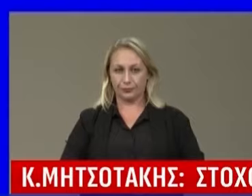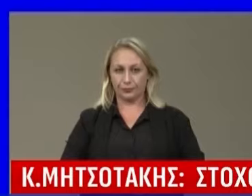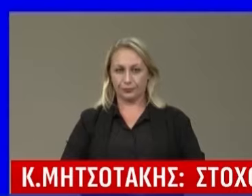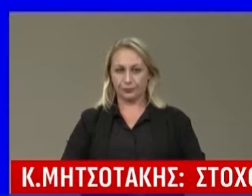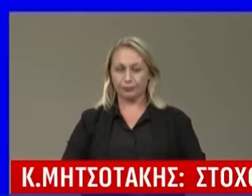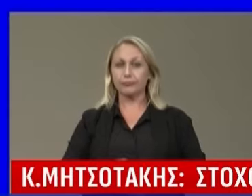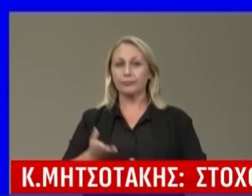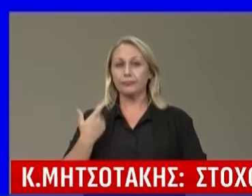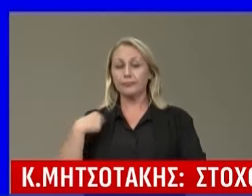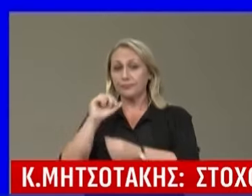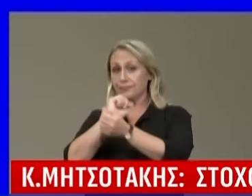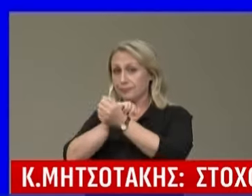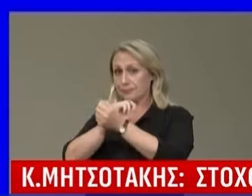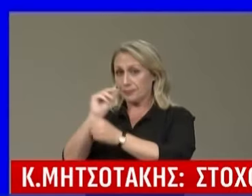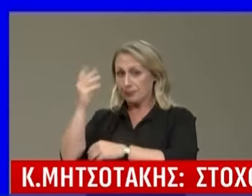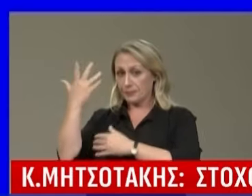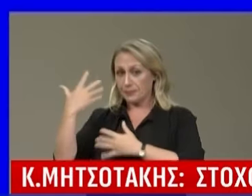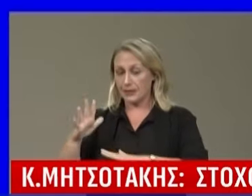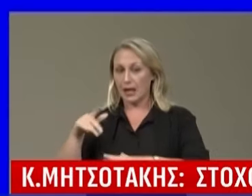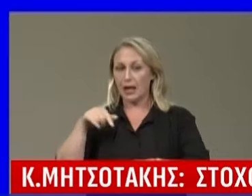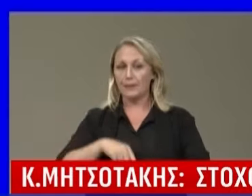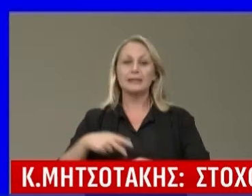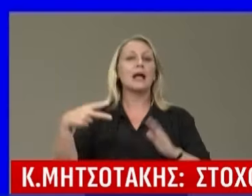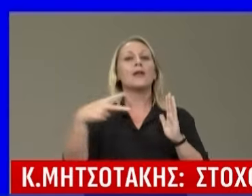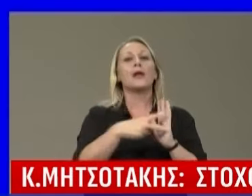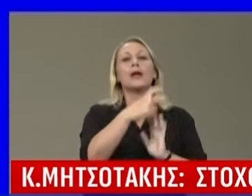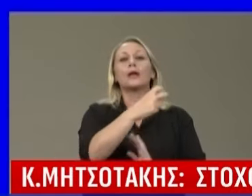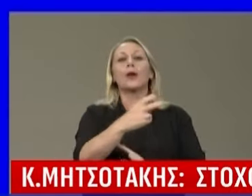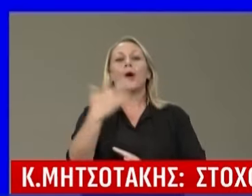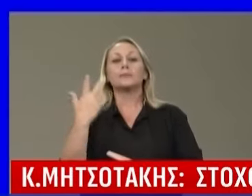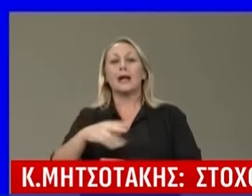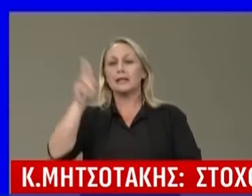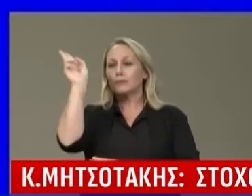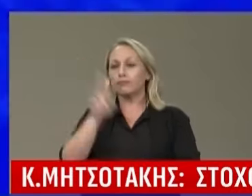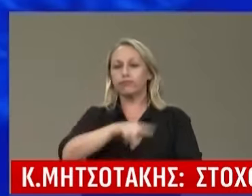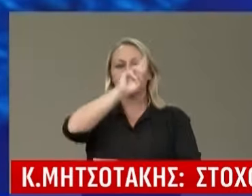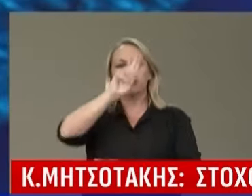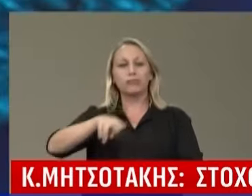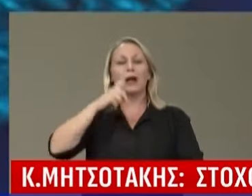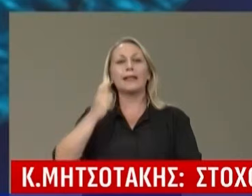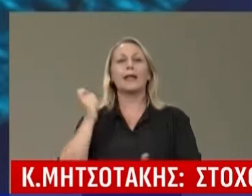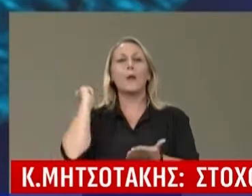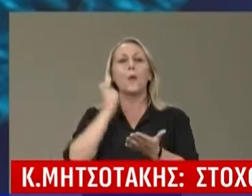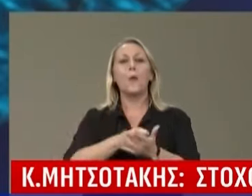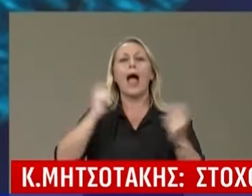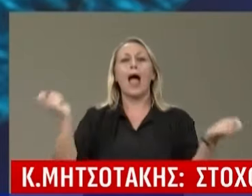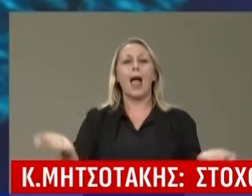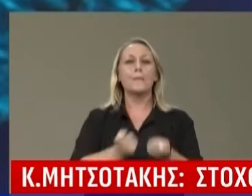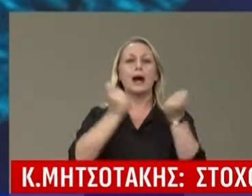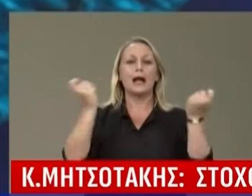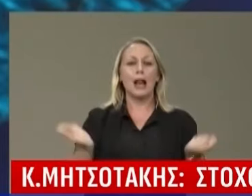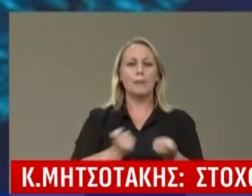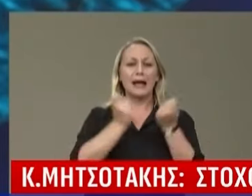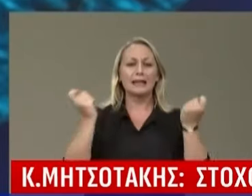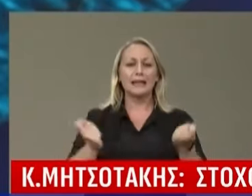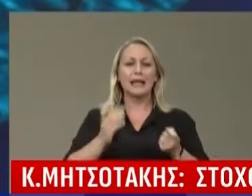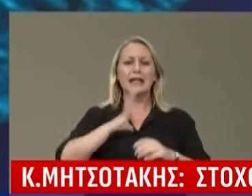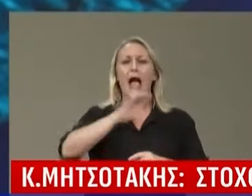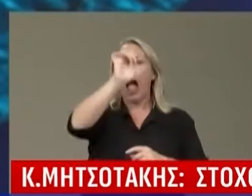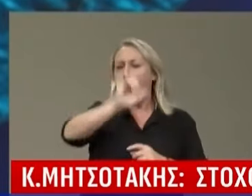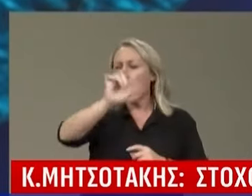Όπως είχαμε δεσμευθεί, καταργείται το 2025 πλήρως το τέλος επιτιδεύματος για